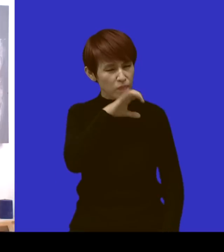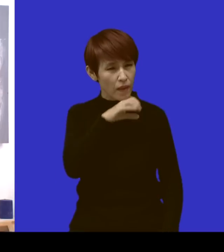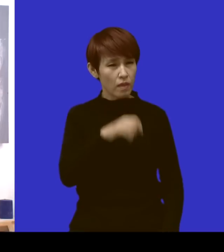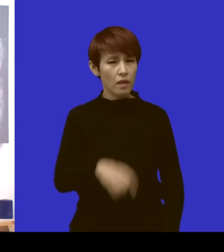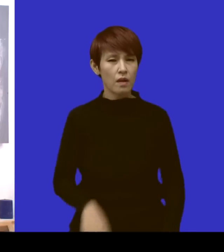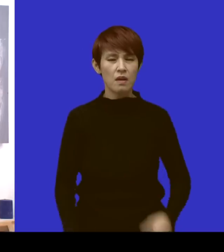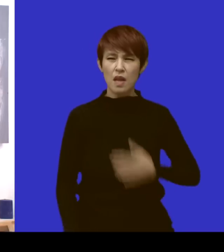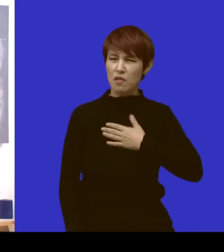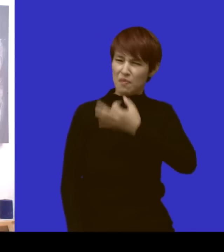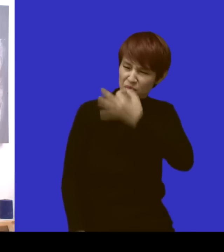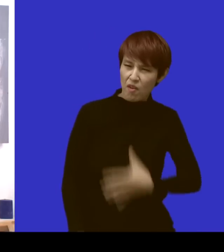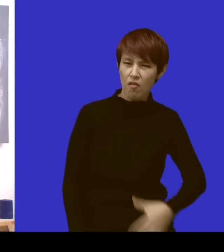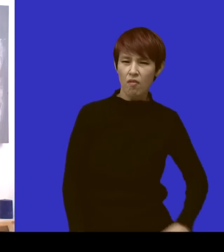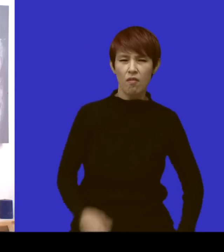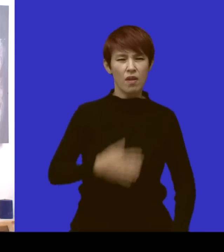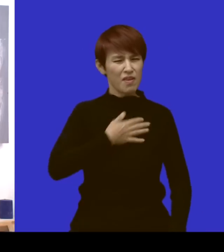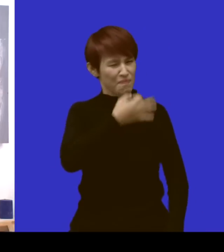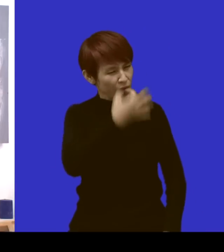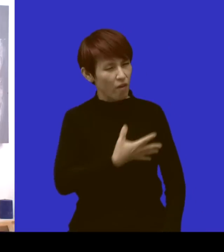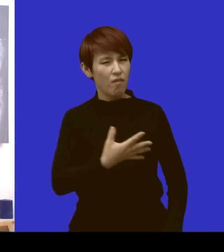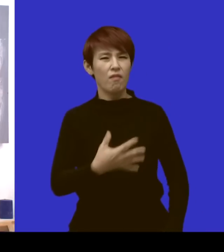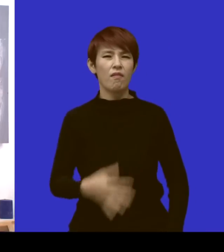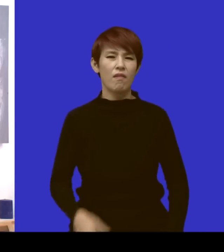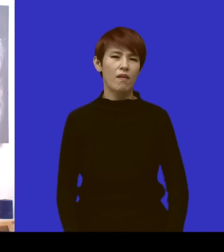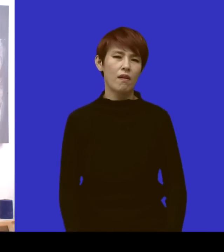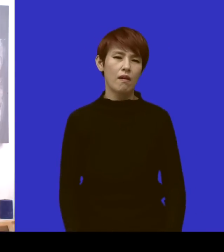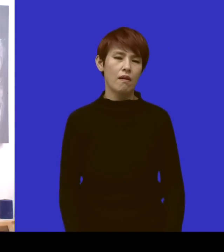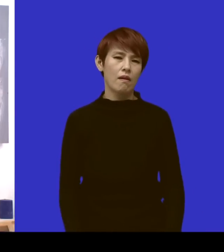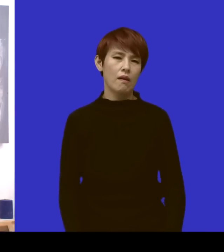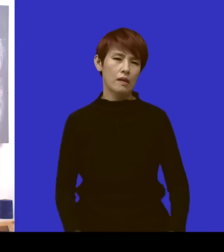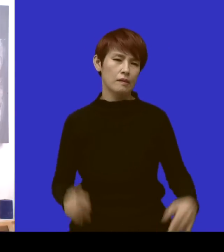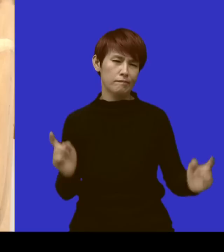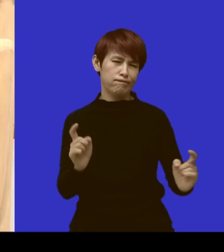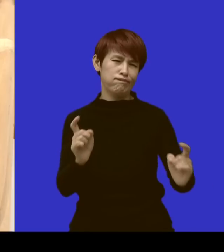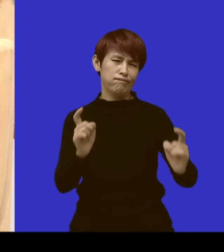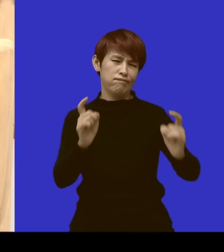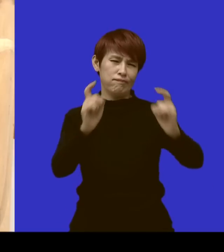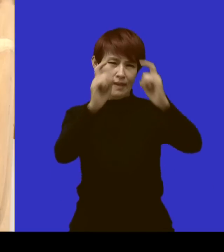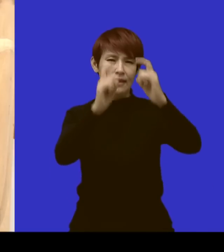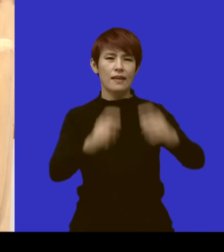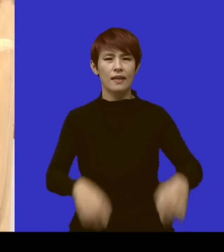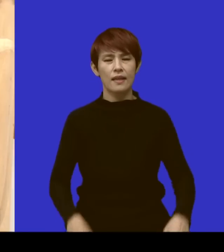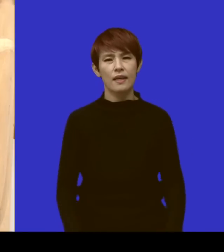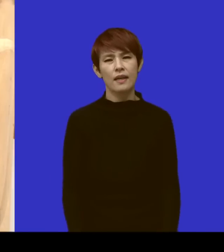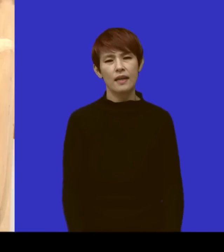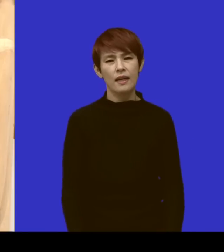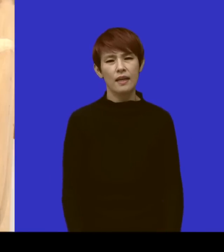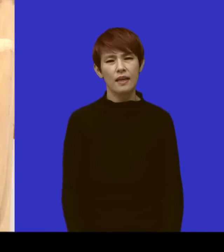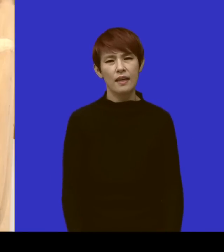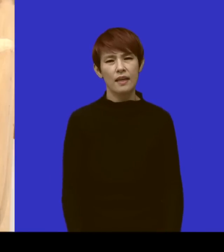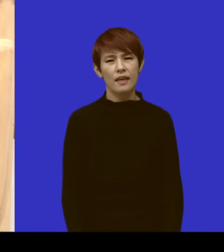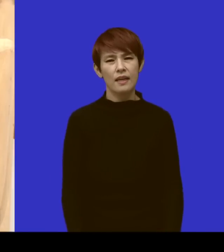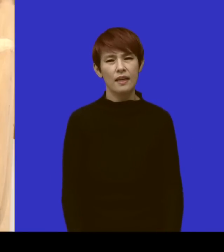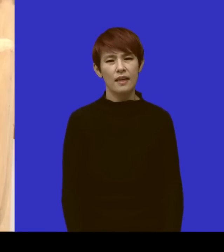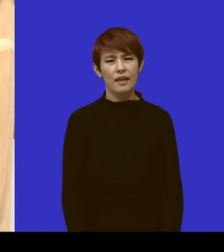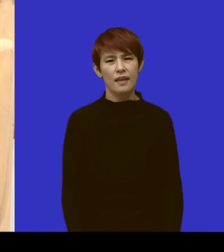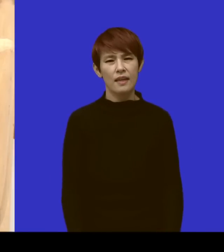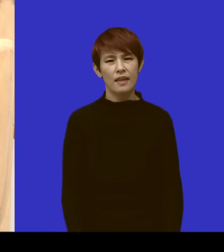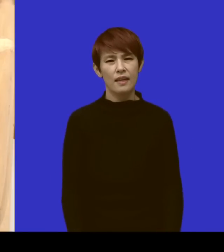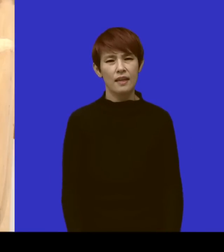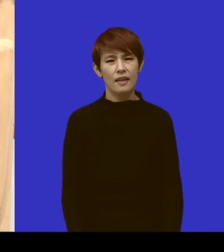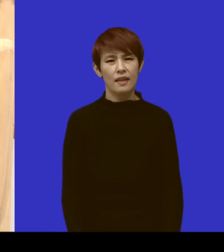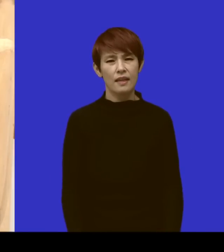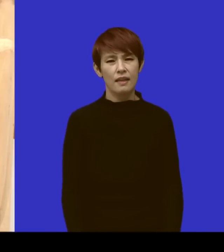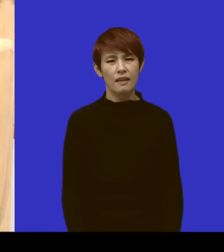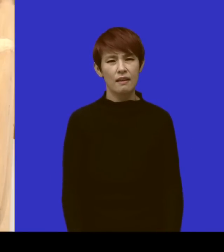힘들어, 와이프는 와이프대로 힘들어. 그럼요. 그러니까 그 의견이 조율이 안 되니까 그럼요. 그 사이에서 정말 너무